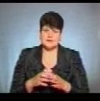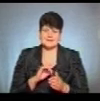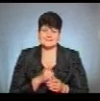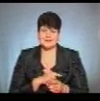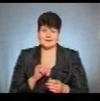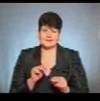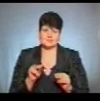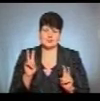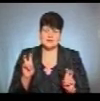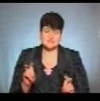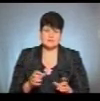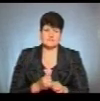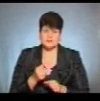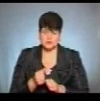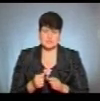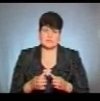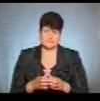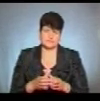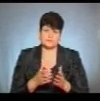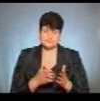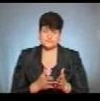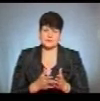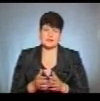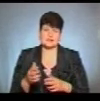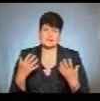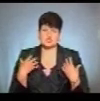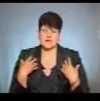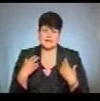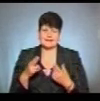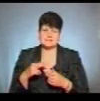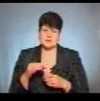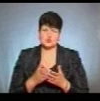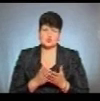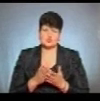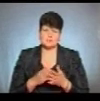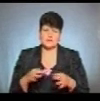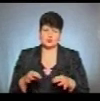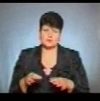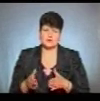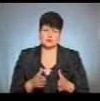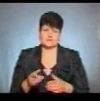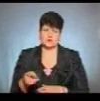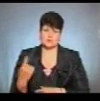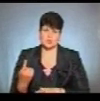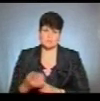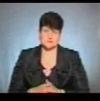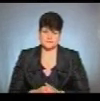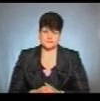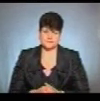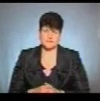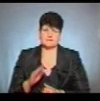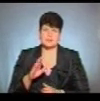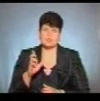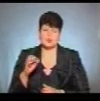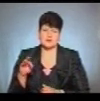честь», висунутий у кандидати від цієї партії. Начальник диспетчерської у службі автомобільних доріг в Тернопільській області. Вадим